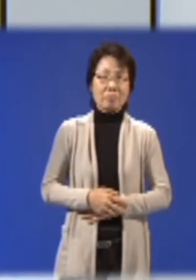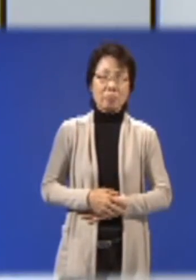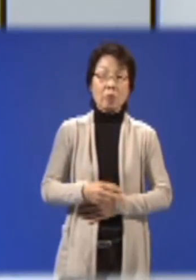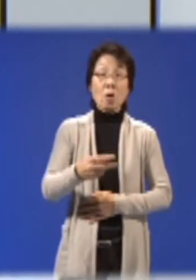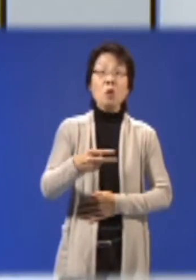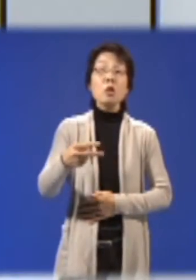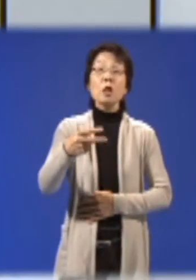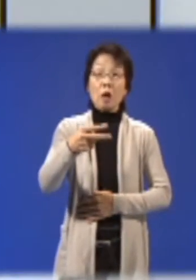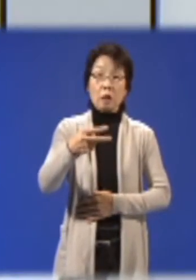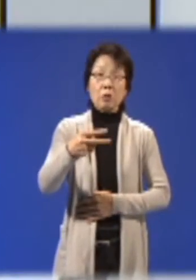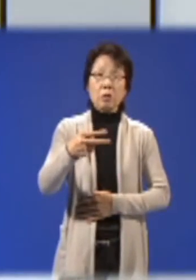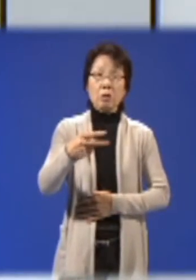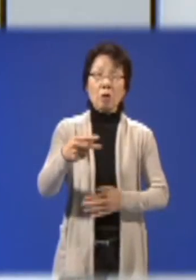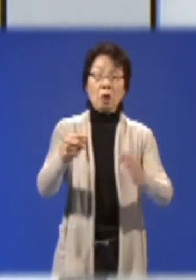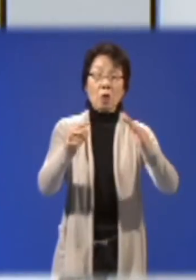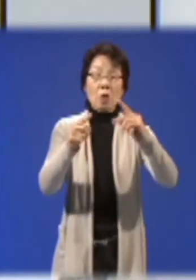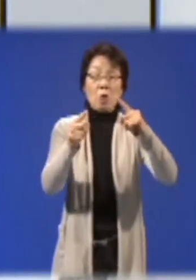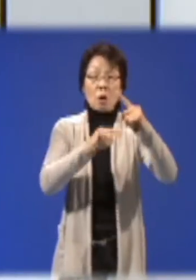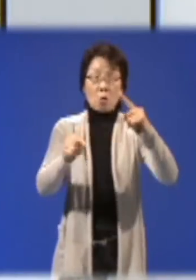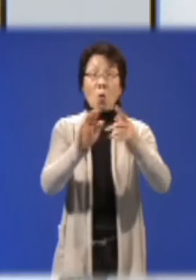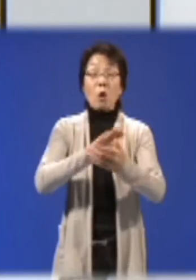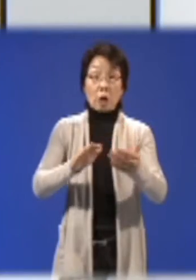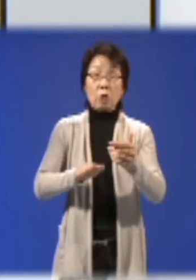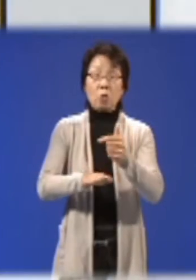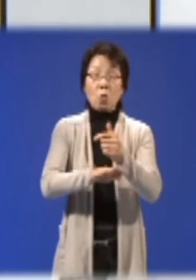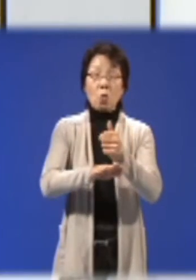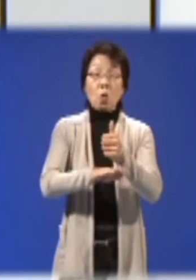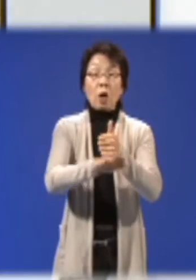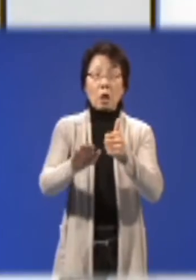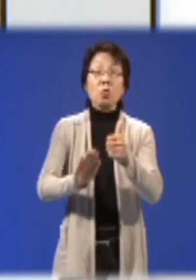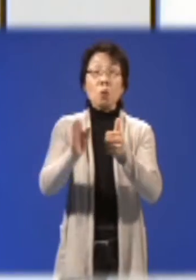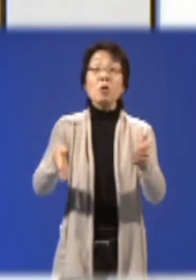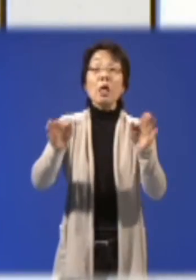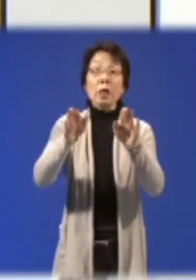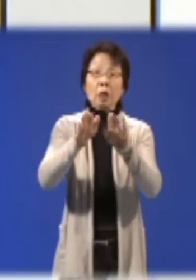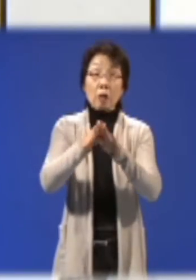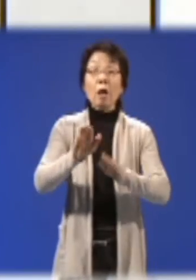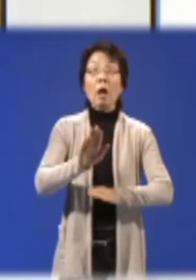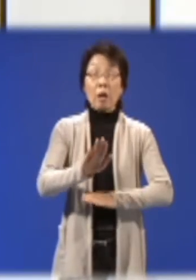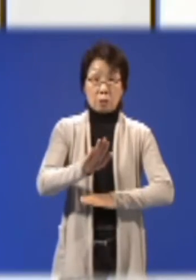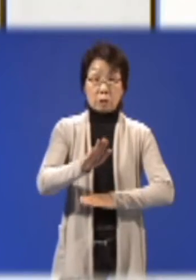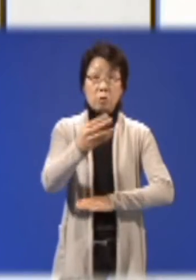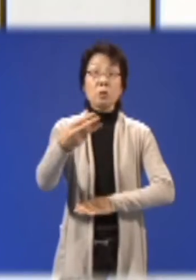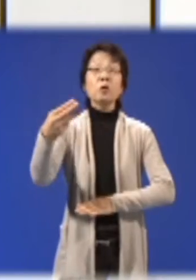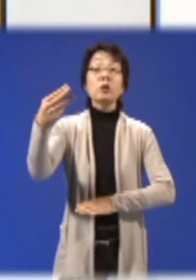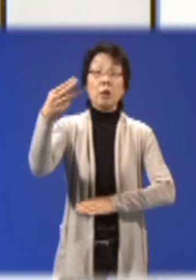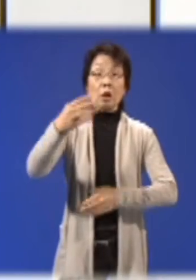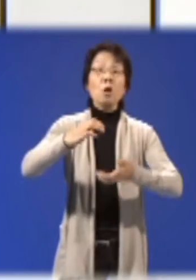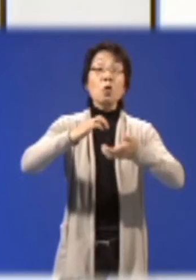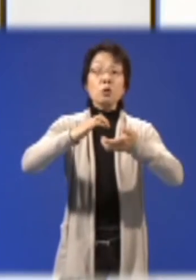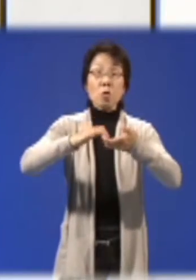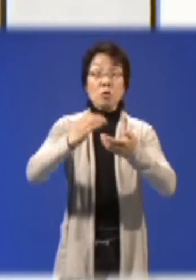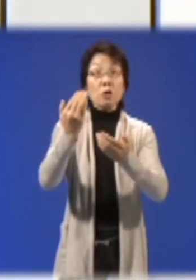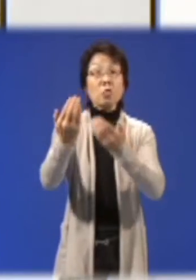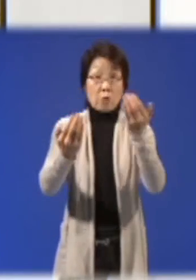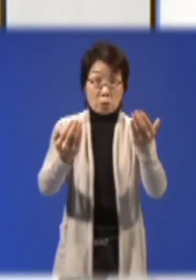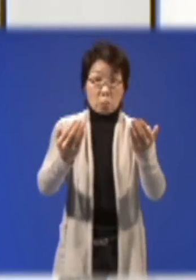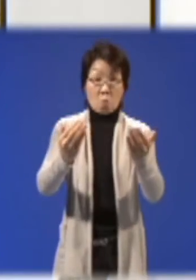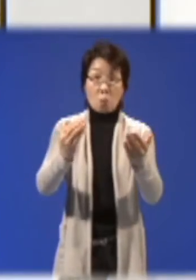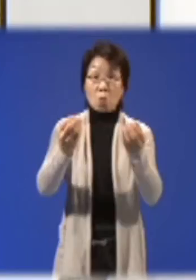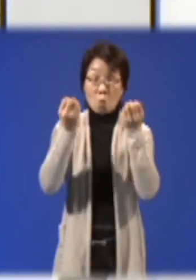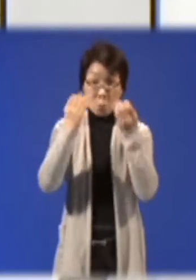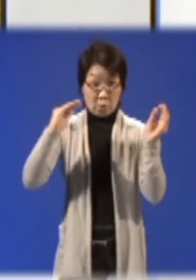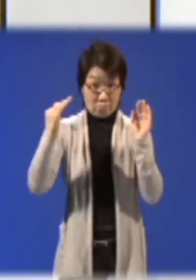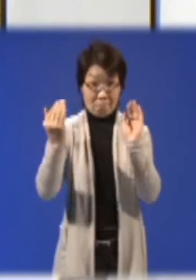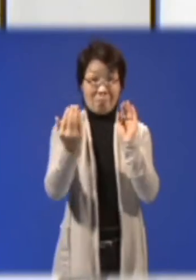2階に四日市郊外と環境未来館が入りました。そして3階の常設展が大きく